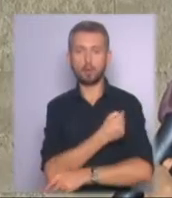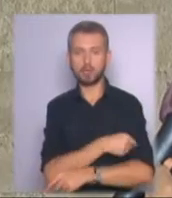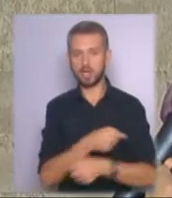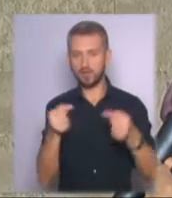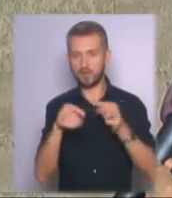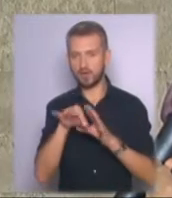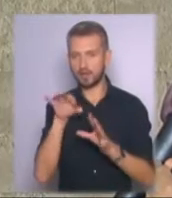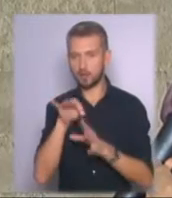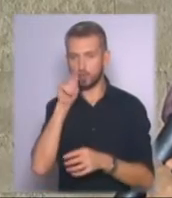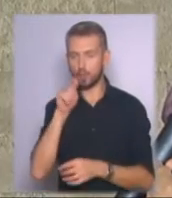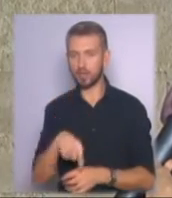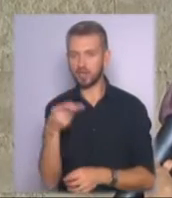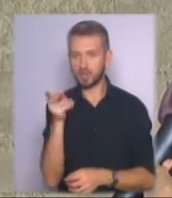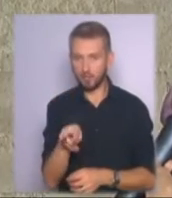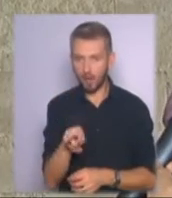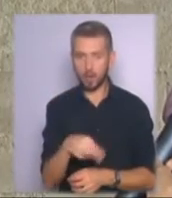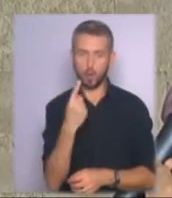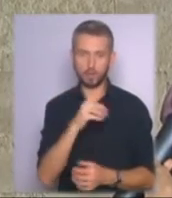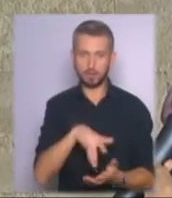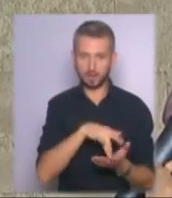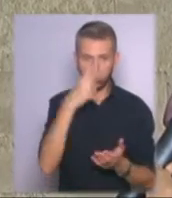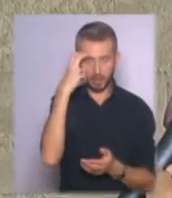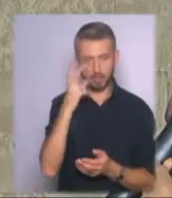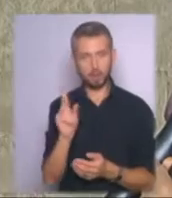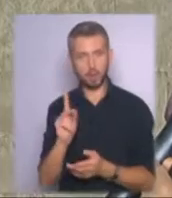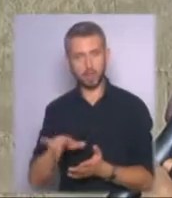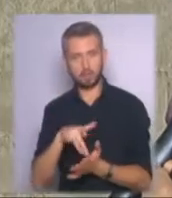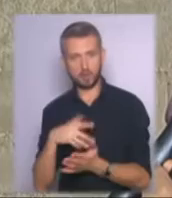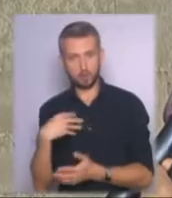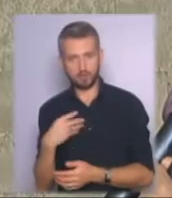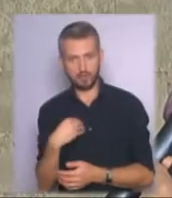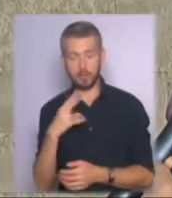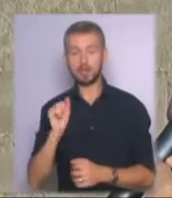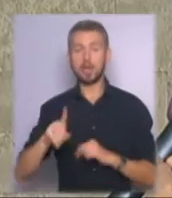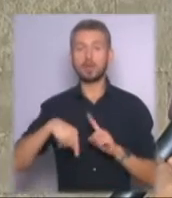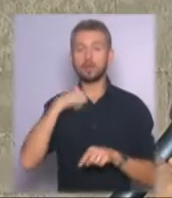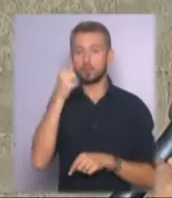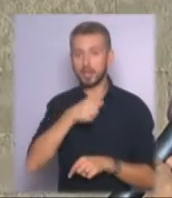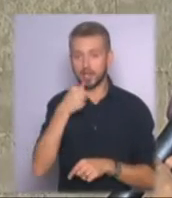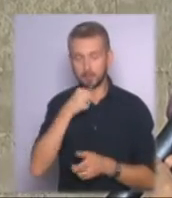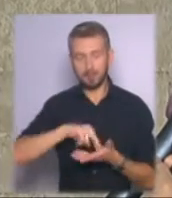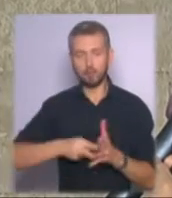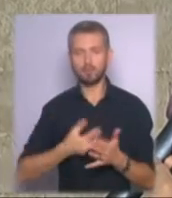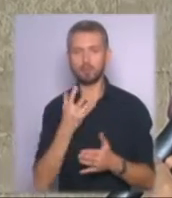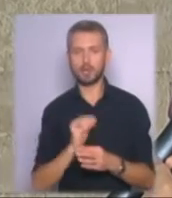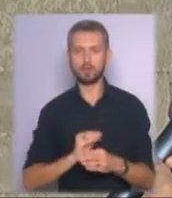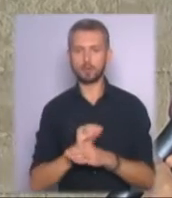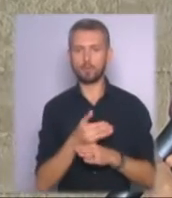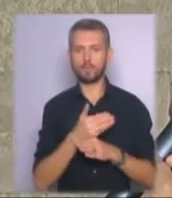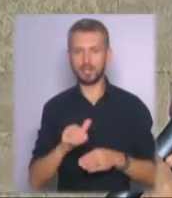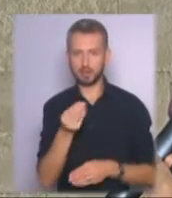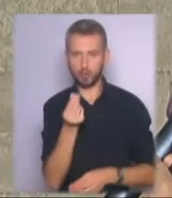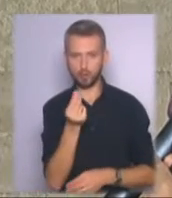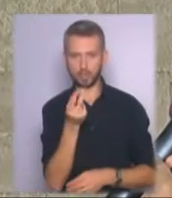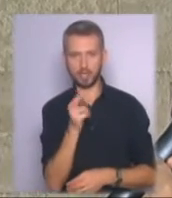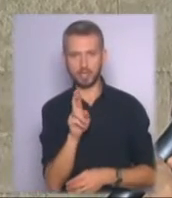в Україні 2. Один – це місто Київ, другий – це місто Львів. На наступний рік ми плануємо ще додатково виділити кошти